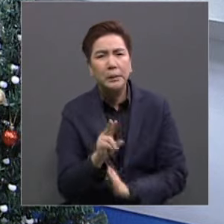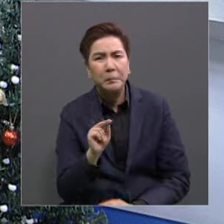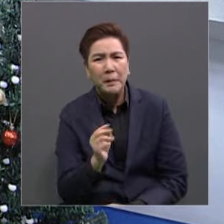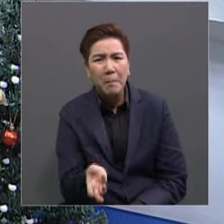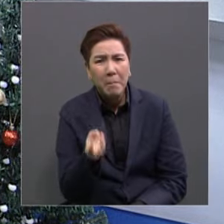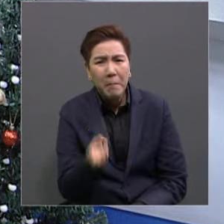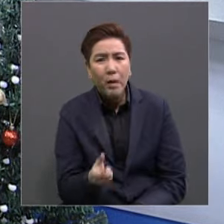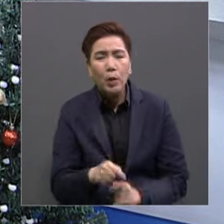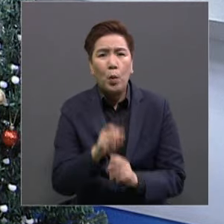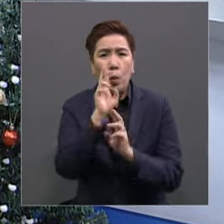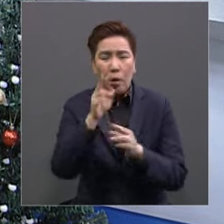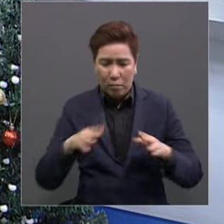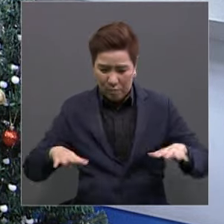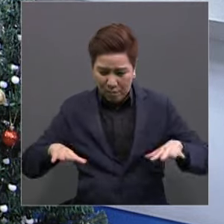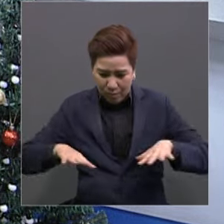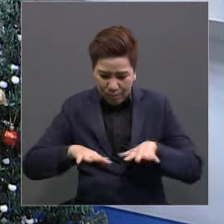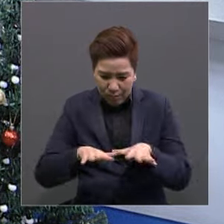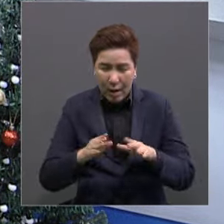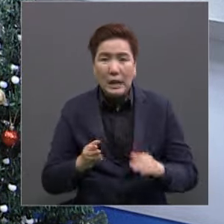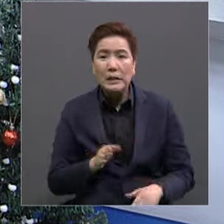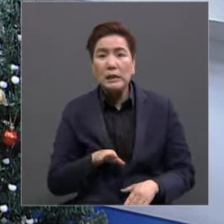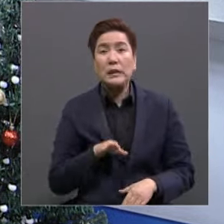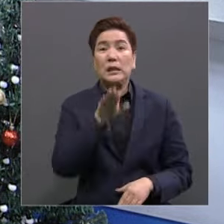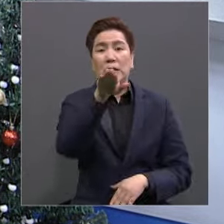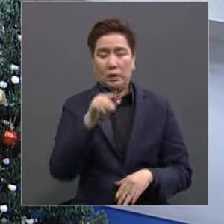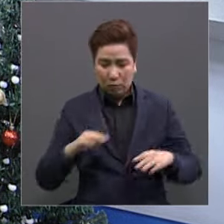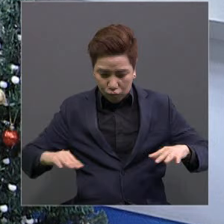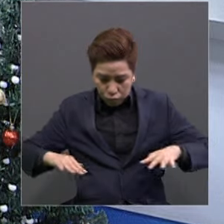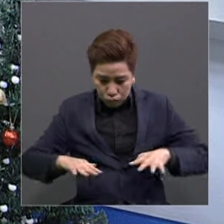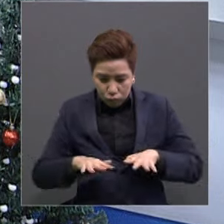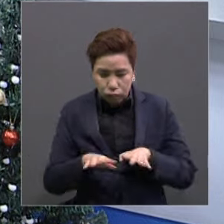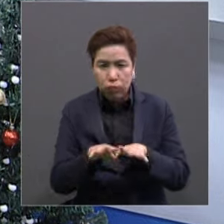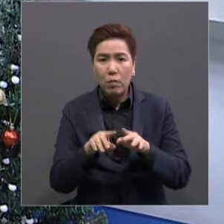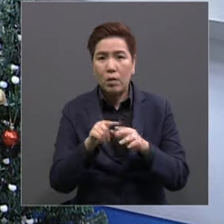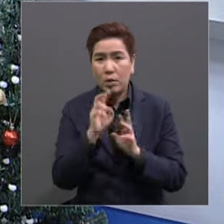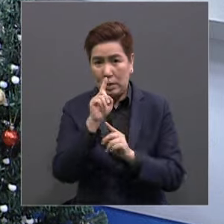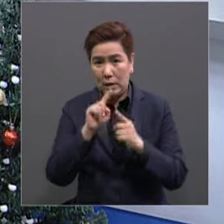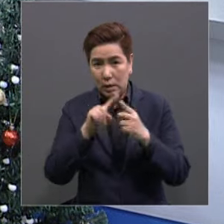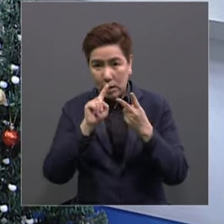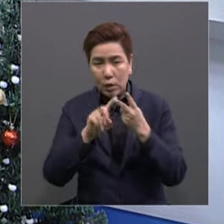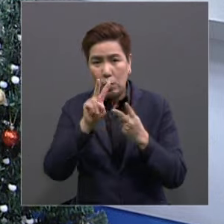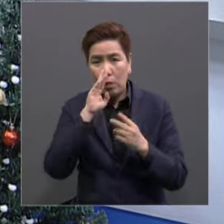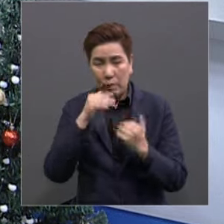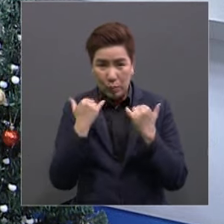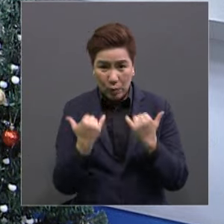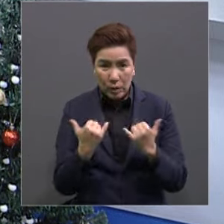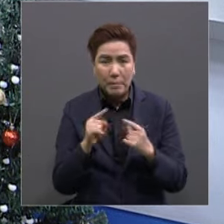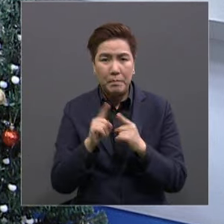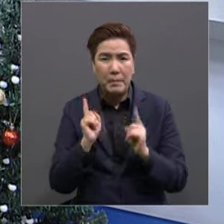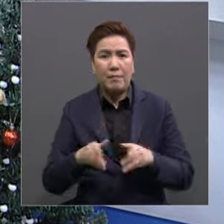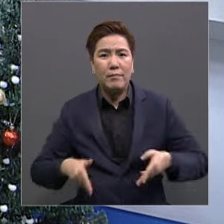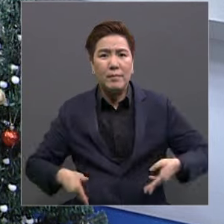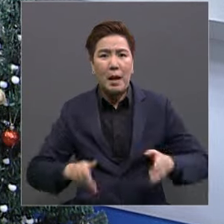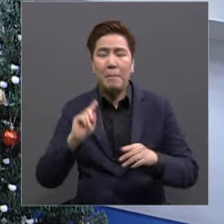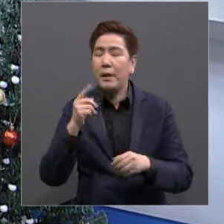ท่านั้นแต่ต้องระวังช่วงคอขวดตอนทางขึ้นมอเตอร์เวย์นะแล้วก็ที่เมื่อสักครู่คุณพิษณุสอนทิ้งท้ายไว้อย่าลืมว่าตอนเนี้ยมันเป็นเส้นท